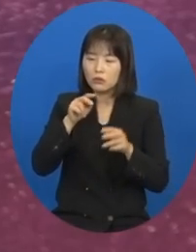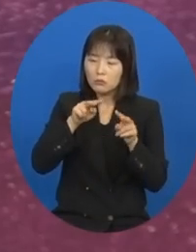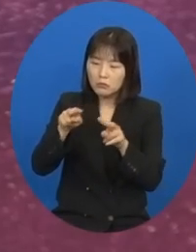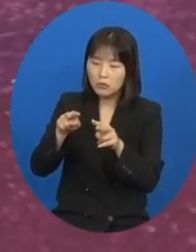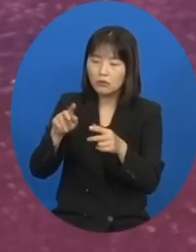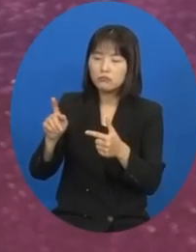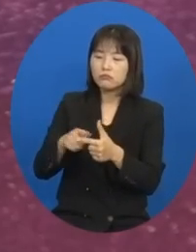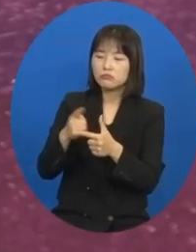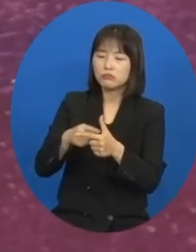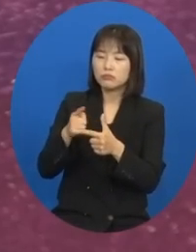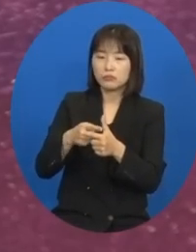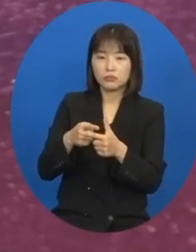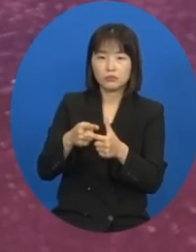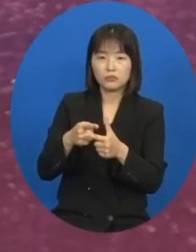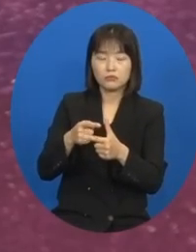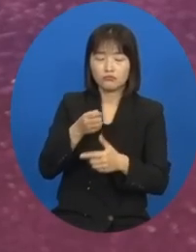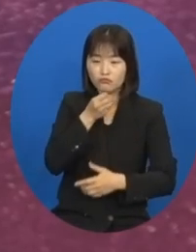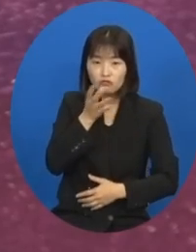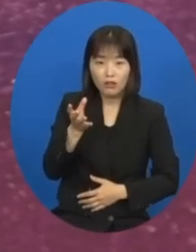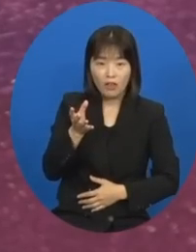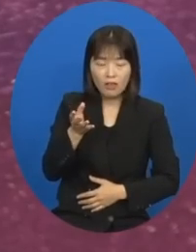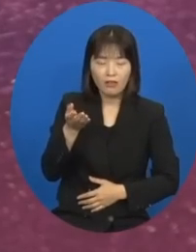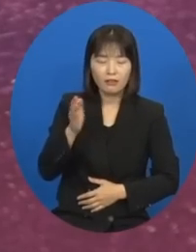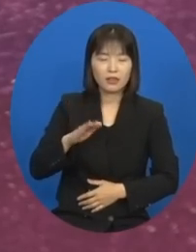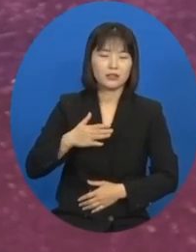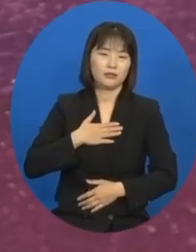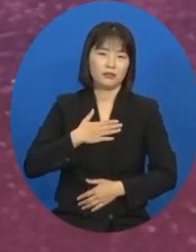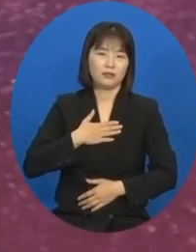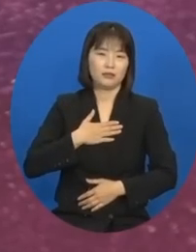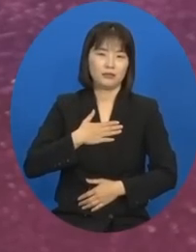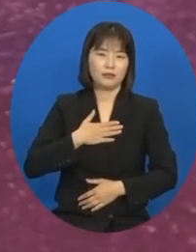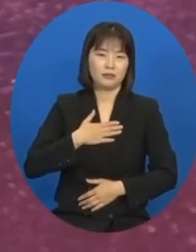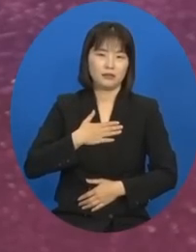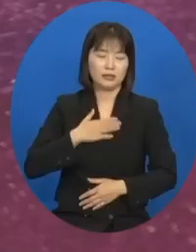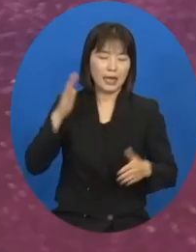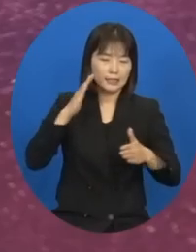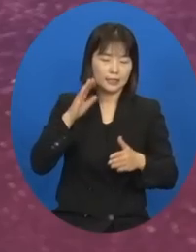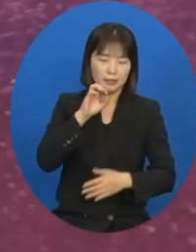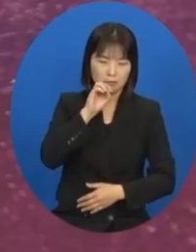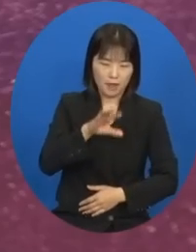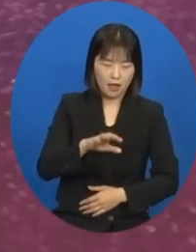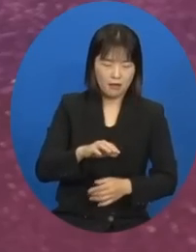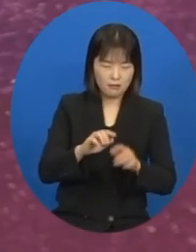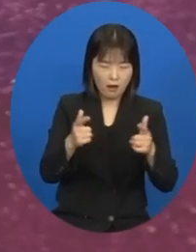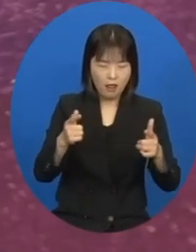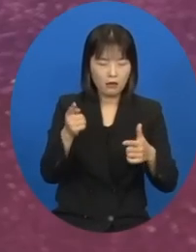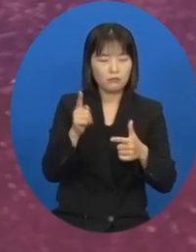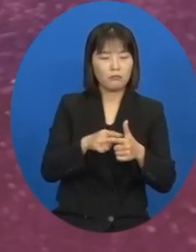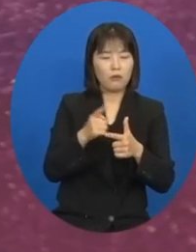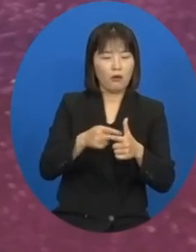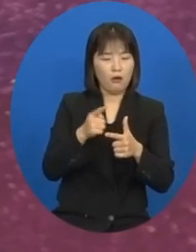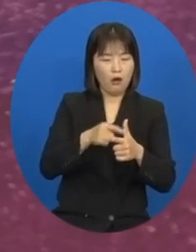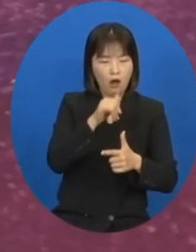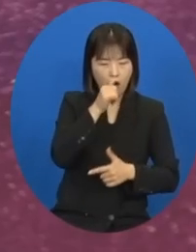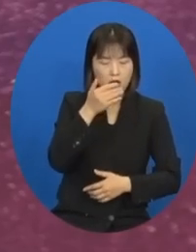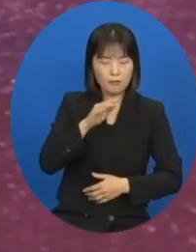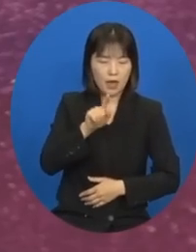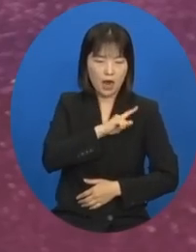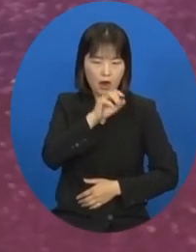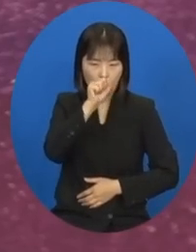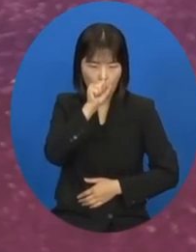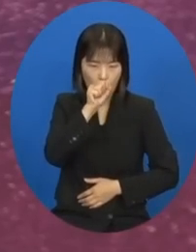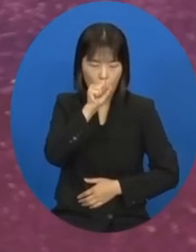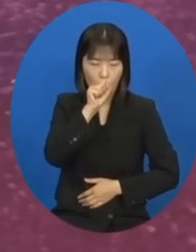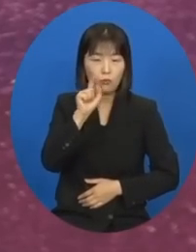좋아하는 거예요 그런데 저는 아이들에게 이야기했어요 여러가지 멍들이 있다 그런데 가장 좋은 멍은